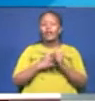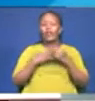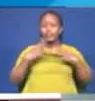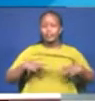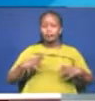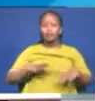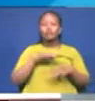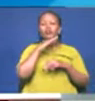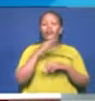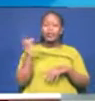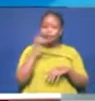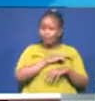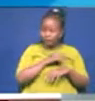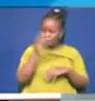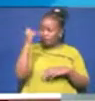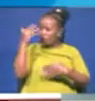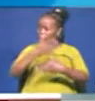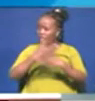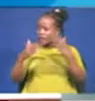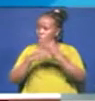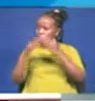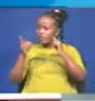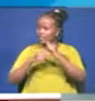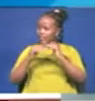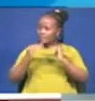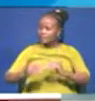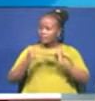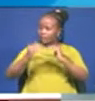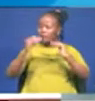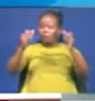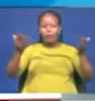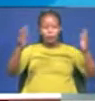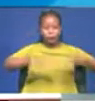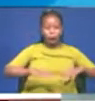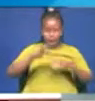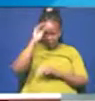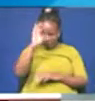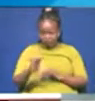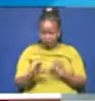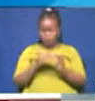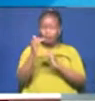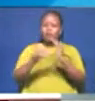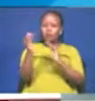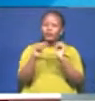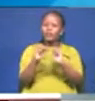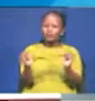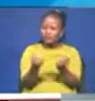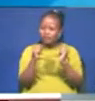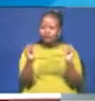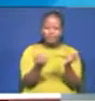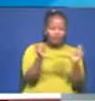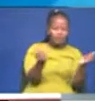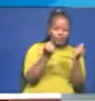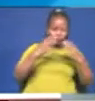ya jengo la gorofa 6 kuporomoka huko Kirigiti katika kaunti ya Kiambu. Juhudi za uokoaji zinaendelea ili kuokoa watu watatu